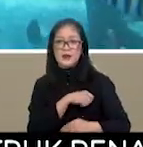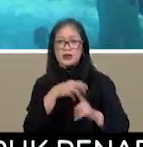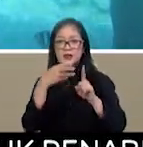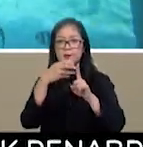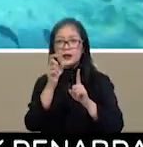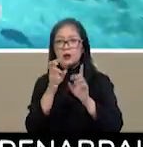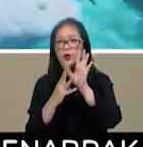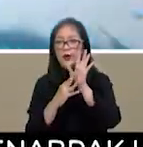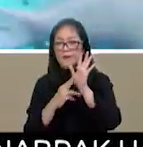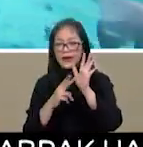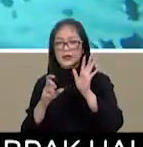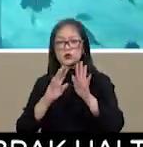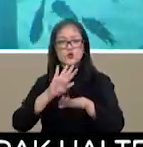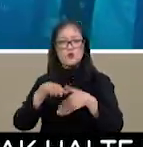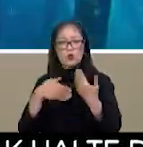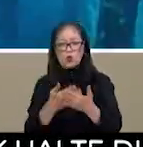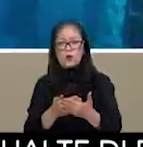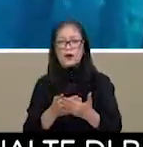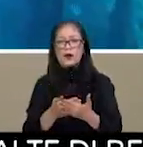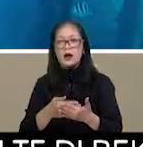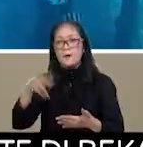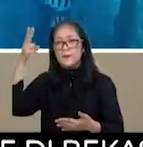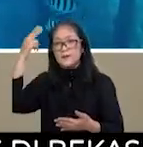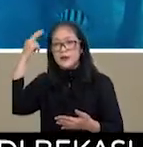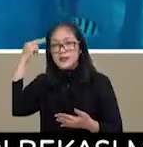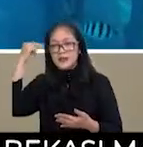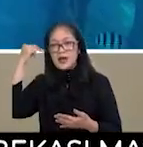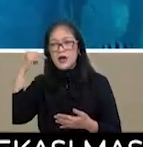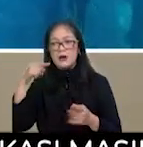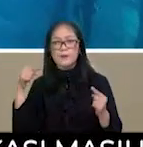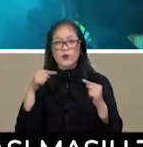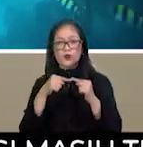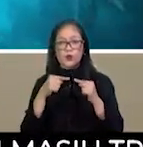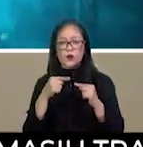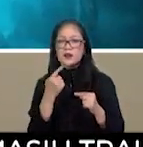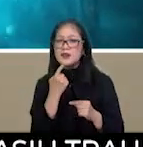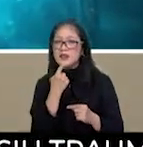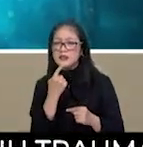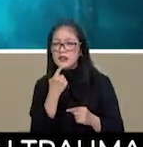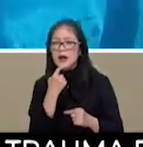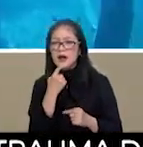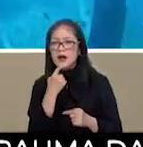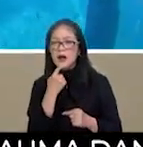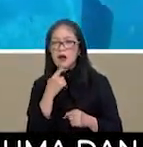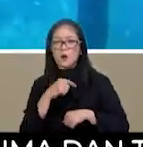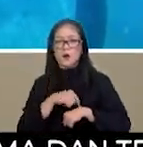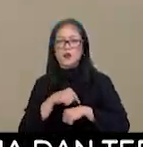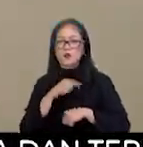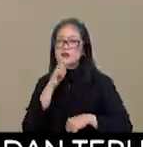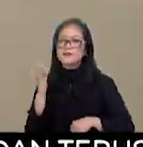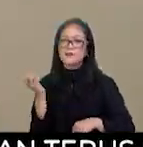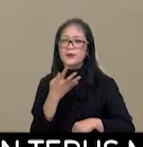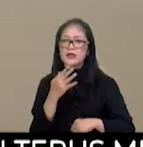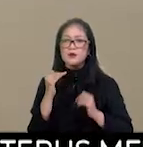juga inspirasi Kudus yang terkait dalam waktu yang cukup singkat adanya